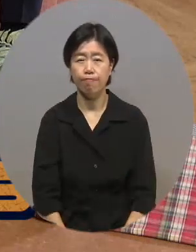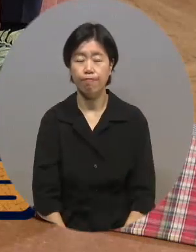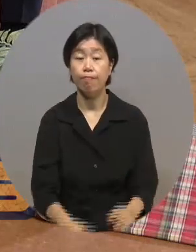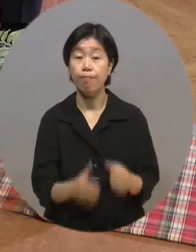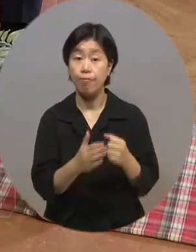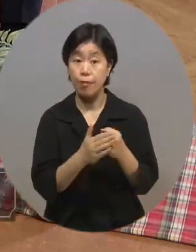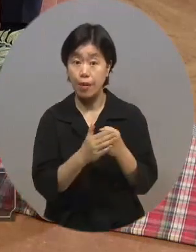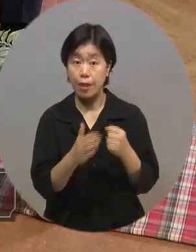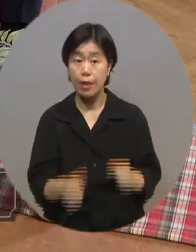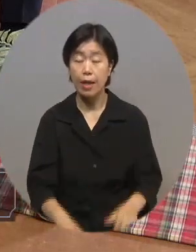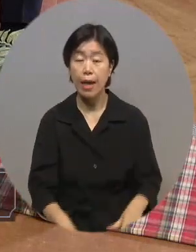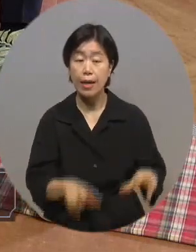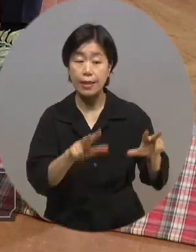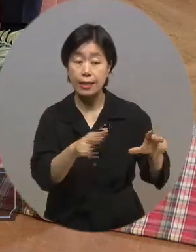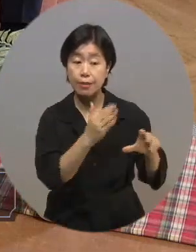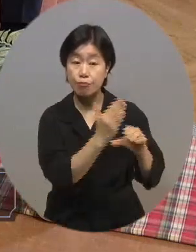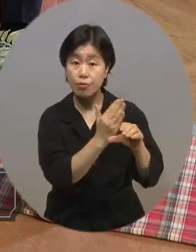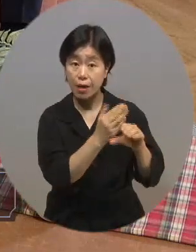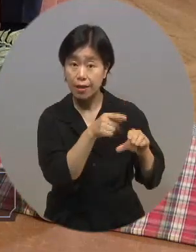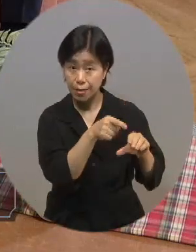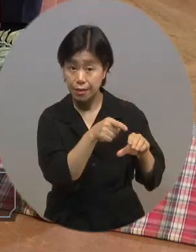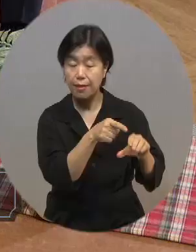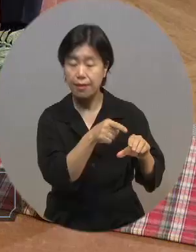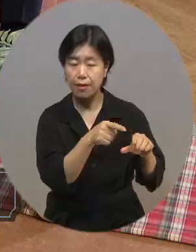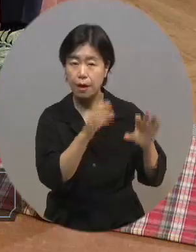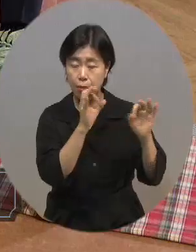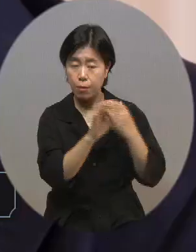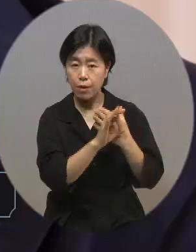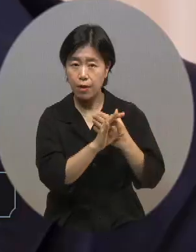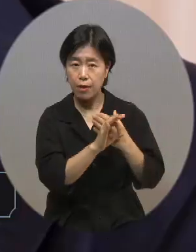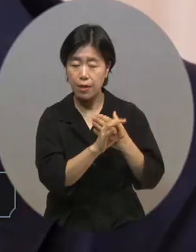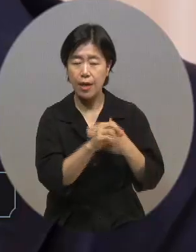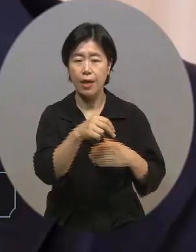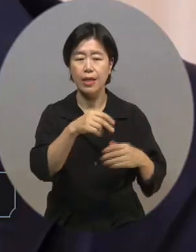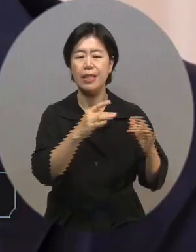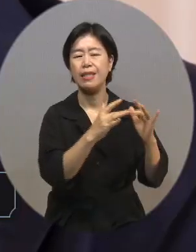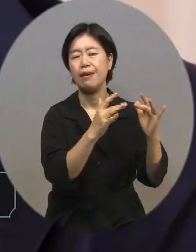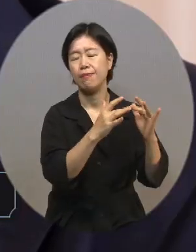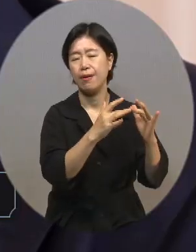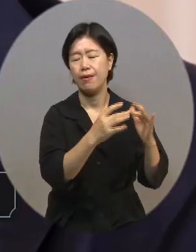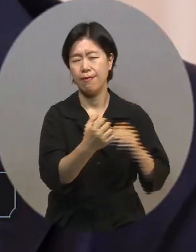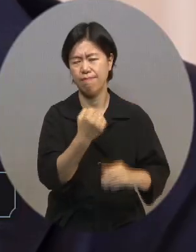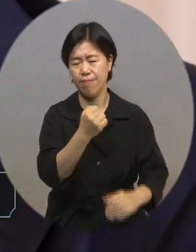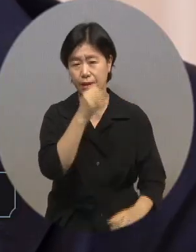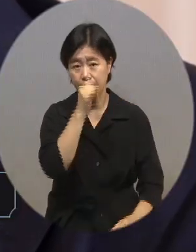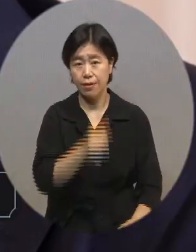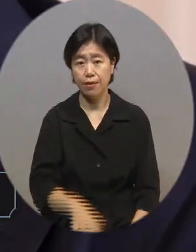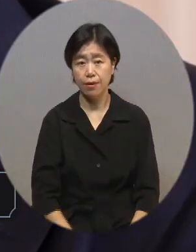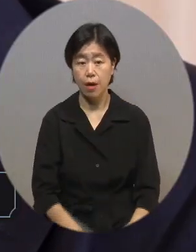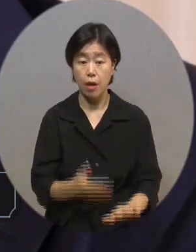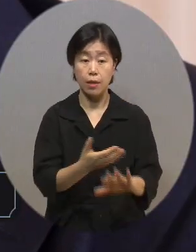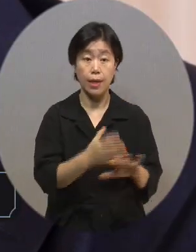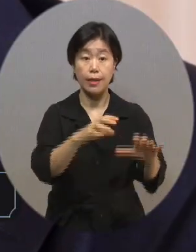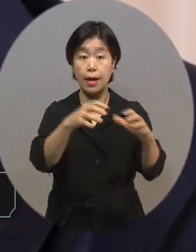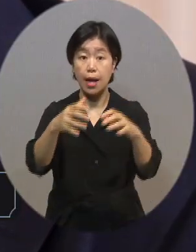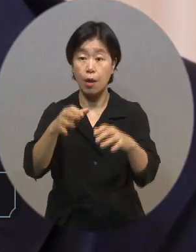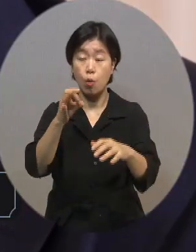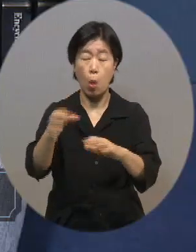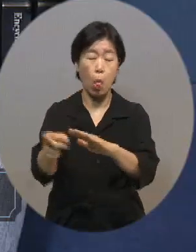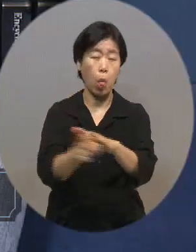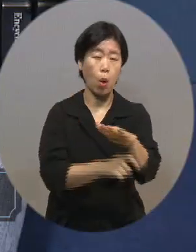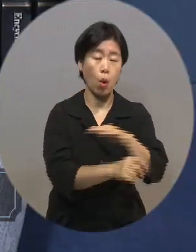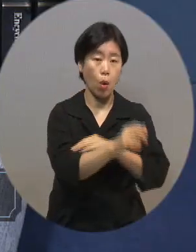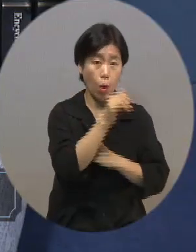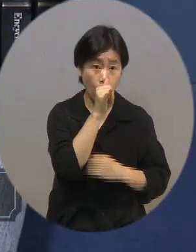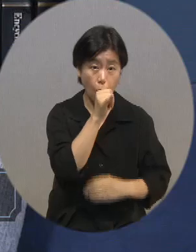현재 북한을 사이버 초강국이라고 표현을 합니다. 외국에서 돈도 많이 탈취하고 또 우리한테도